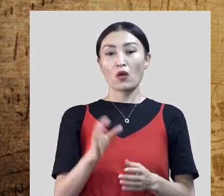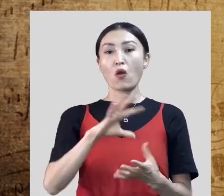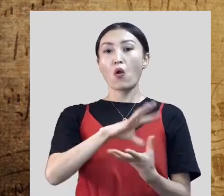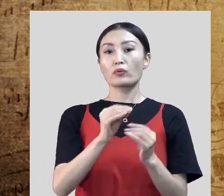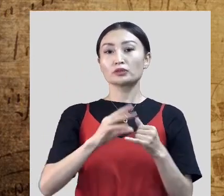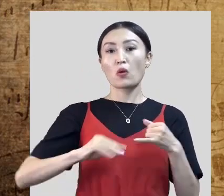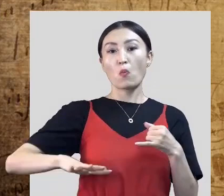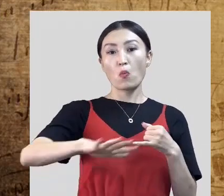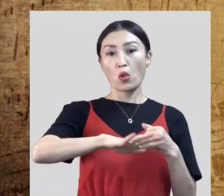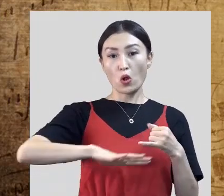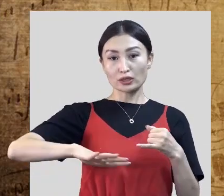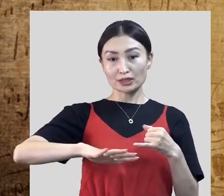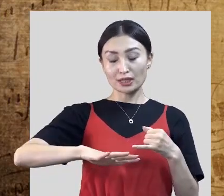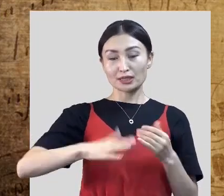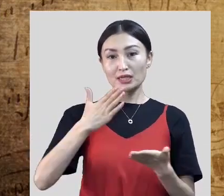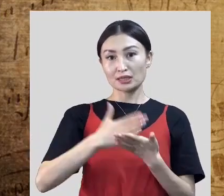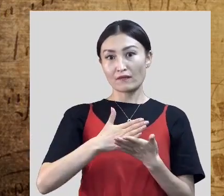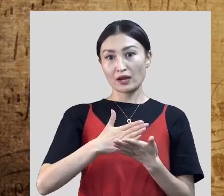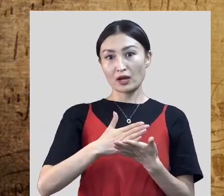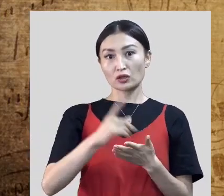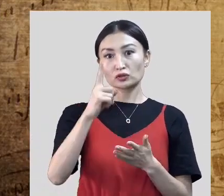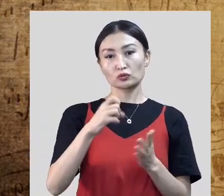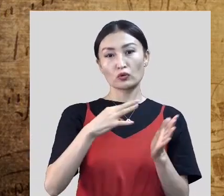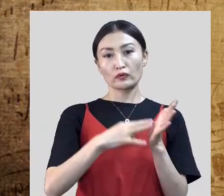Общая площадь территории нашей страны составляет